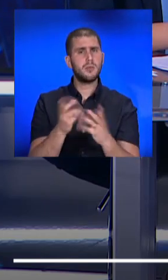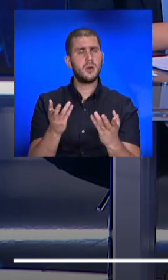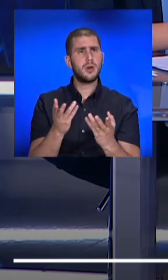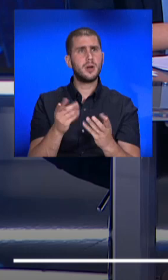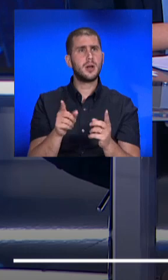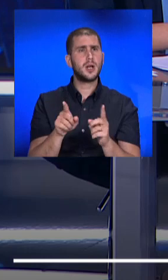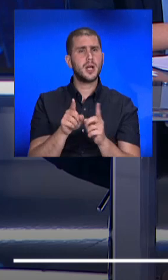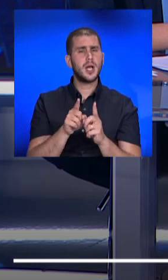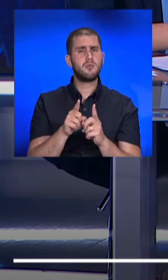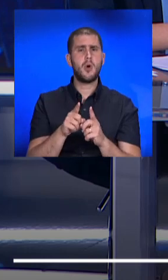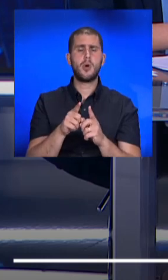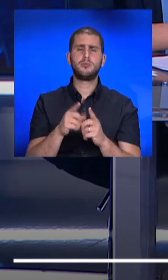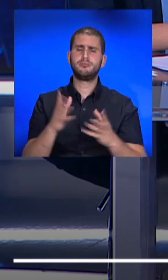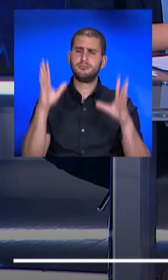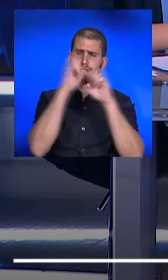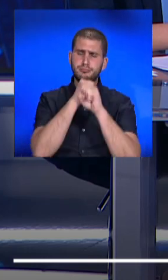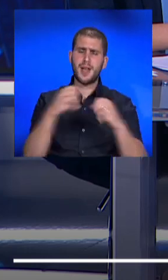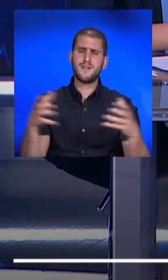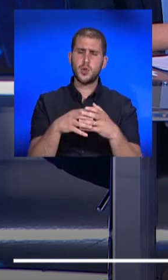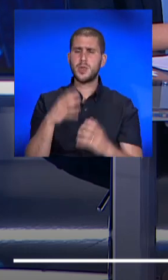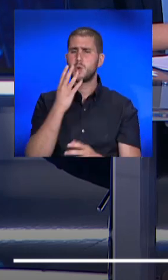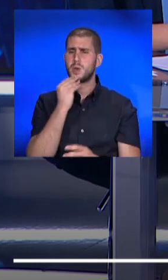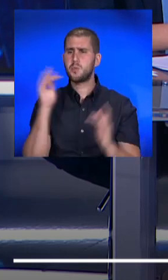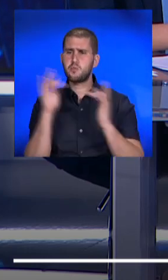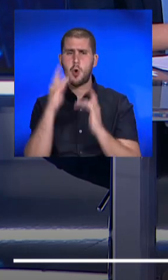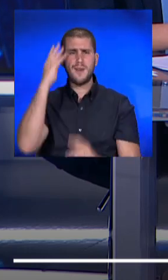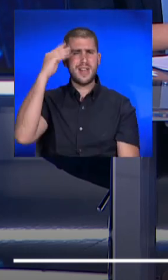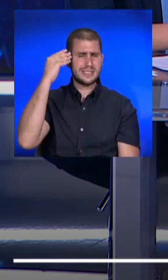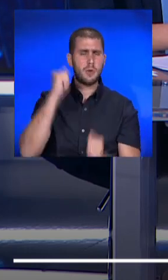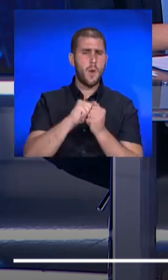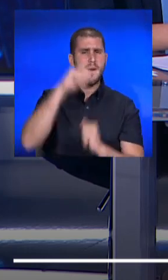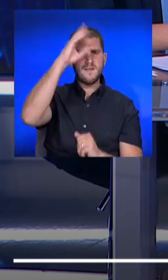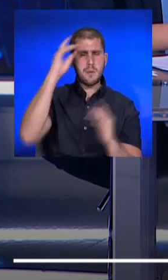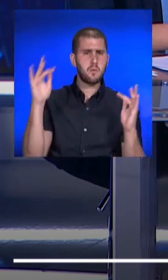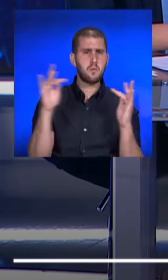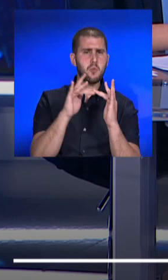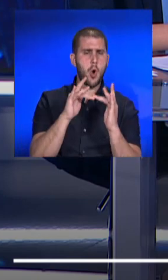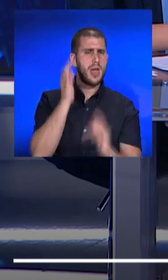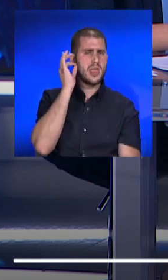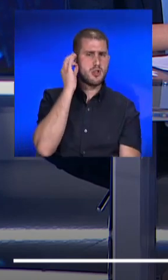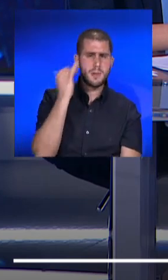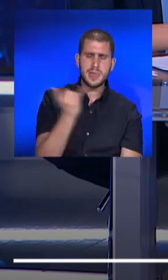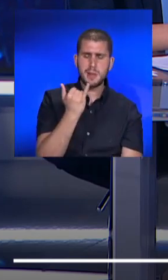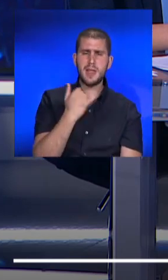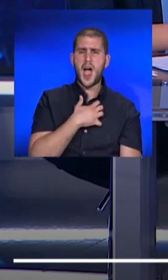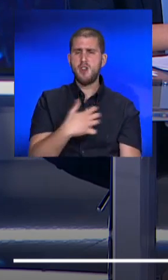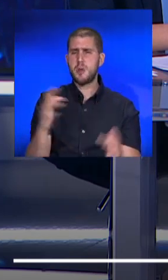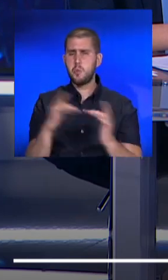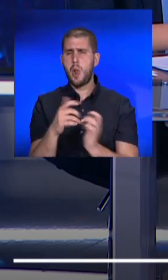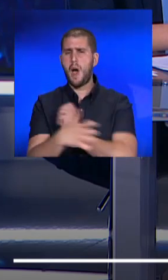הגמוניות חברתיות, יהודים מול פלסטינים, גברים מול נשים, עשירים מול